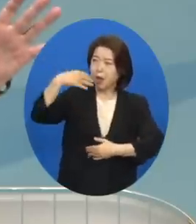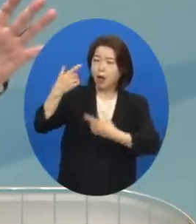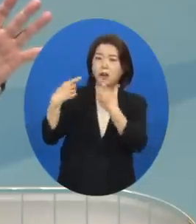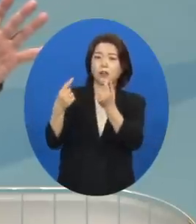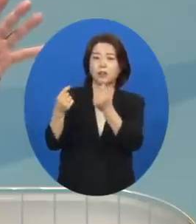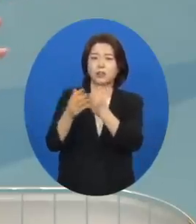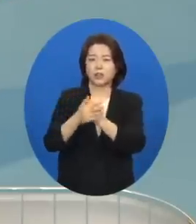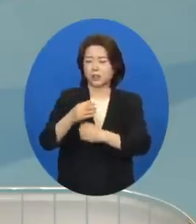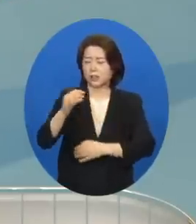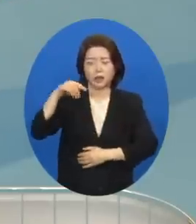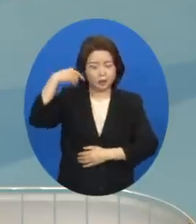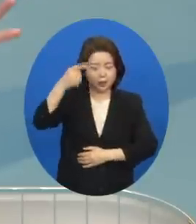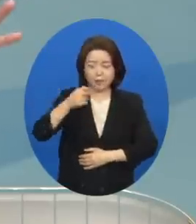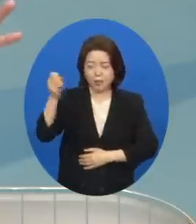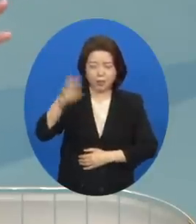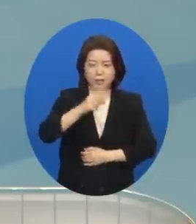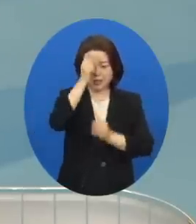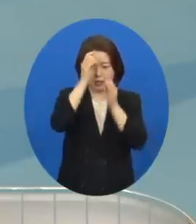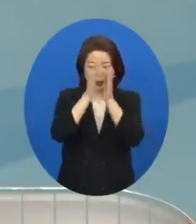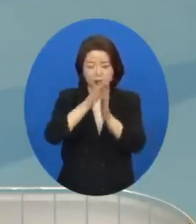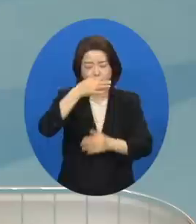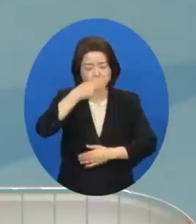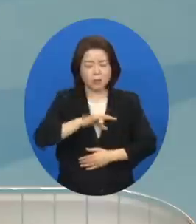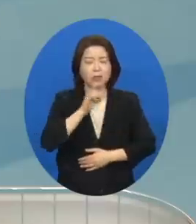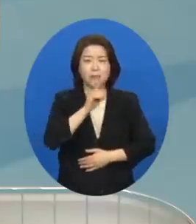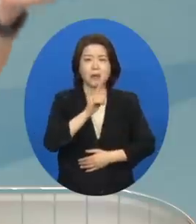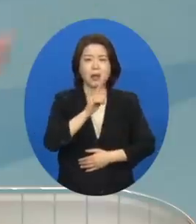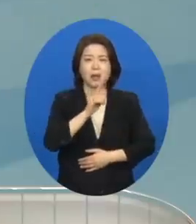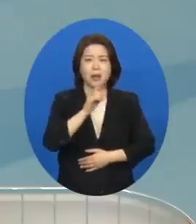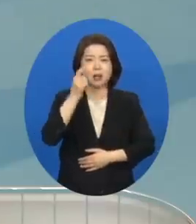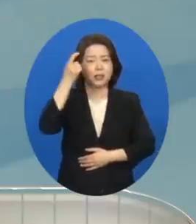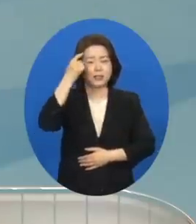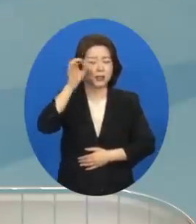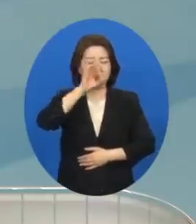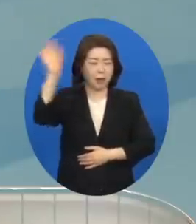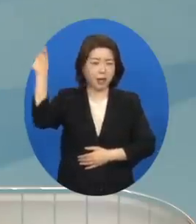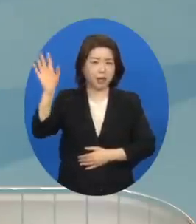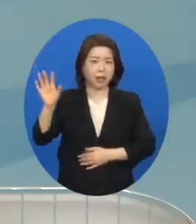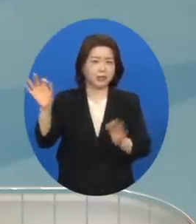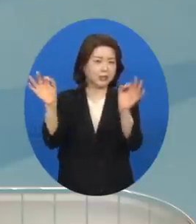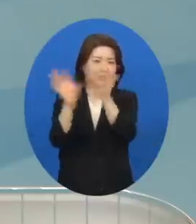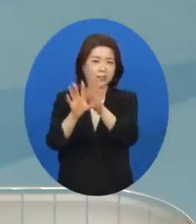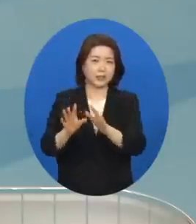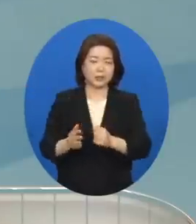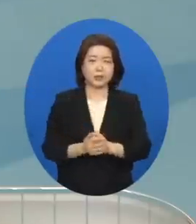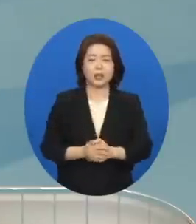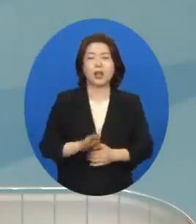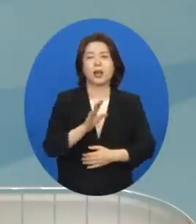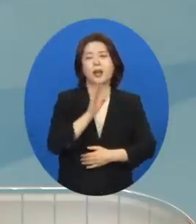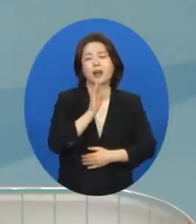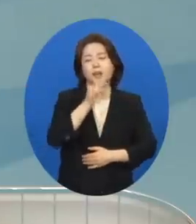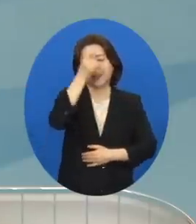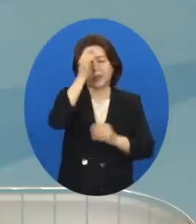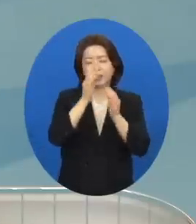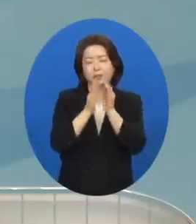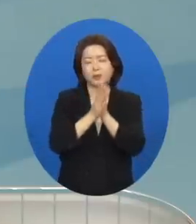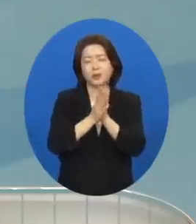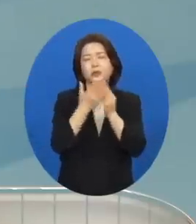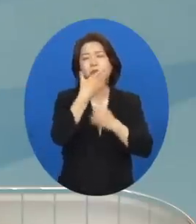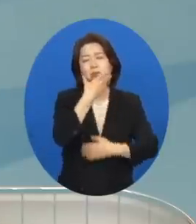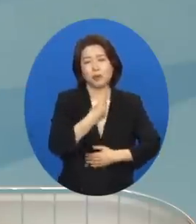다시는 기도가 힘들다는 말 생각에서 없어졌어요. 기도는 복이죠,